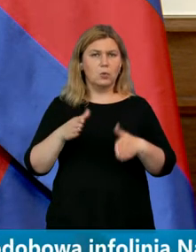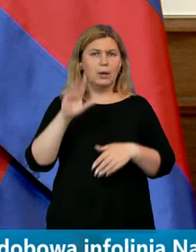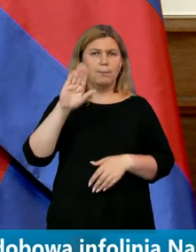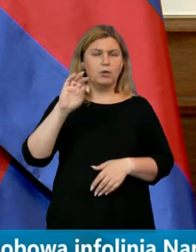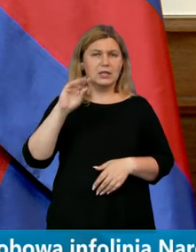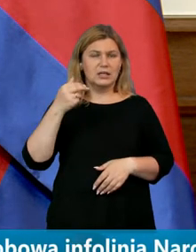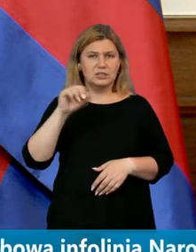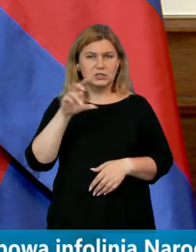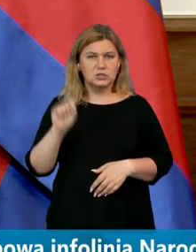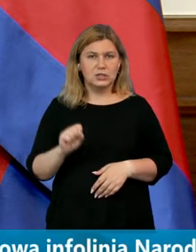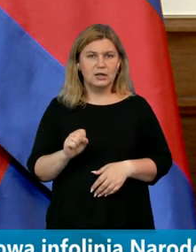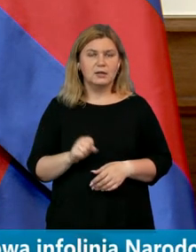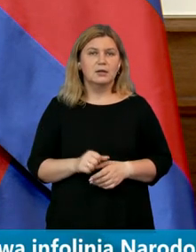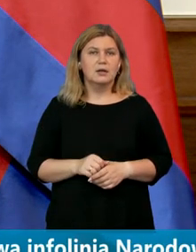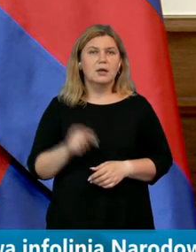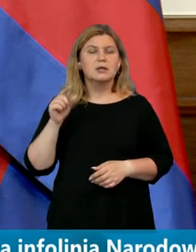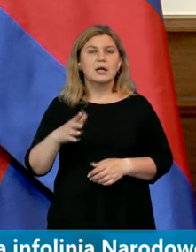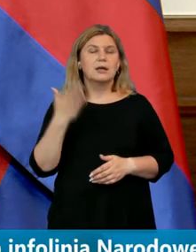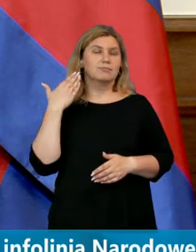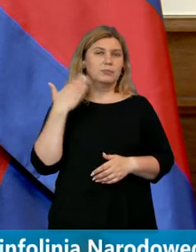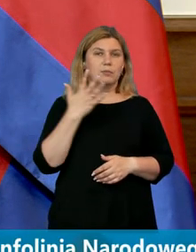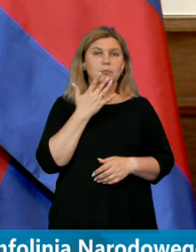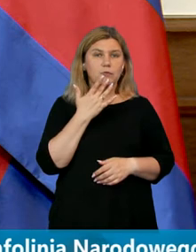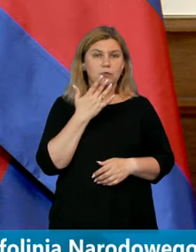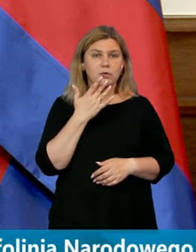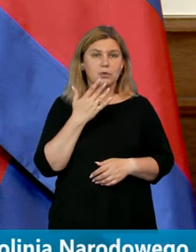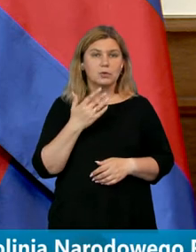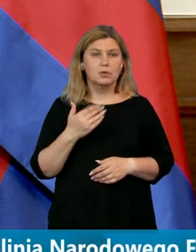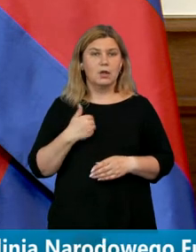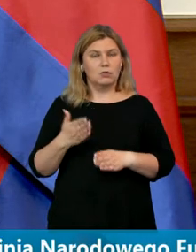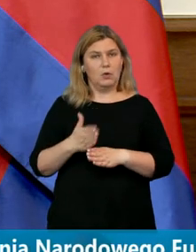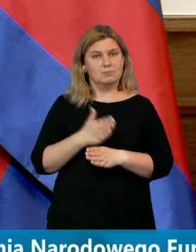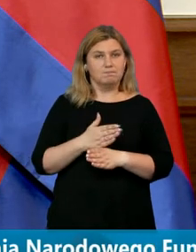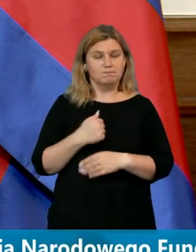pozdrawiam. Panie Adamie, tak jak przed chwilą powiedziałem, trochę wyprzedziłem to pana pytanie chyba,